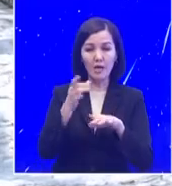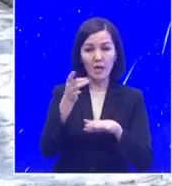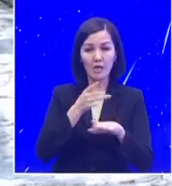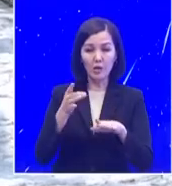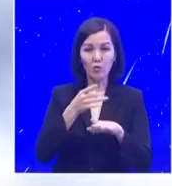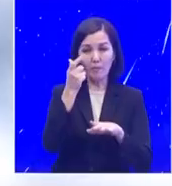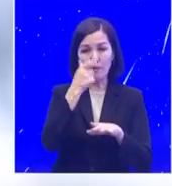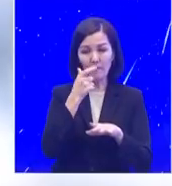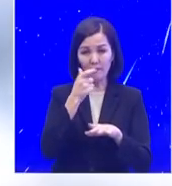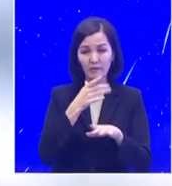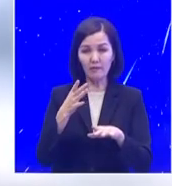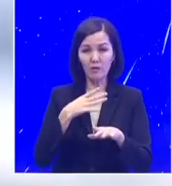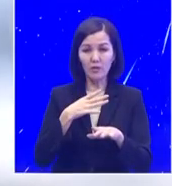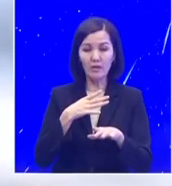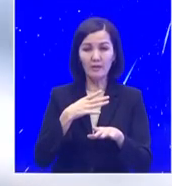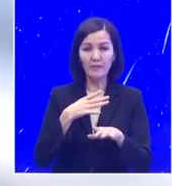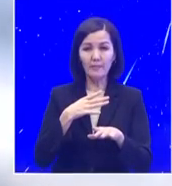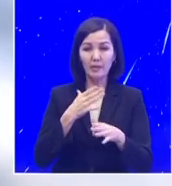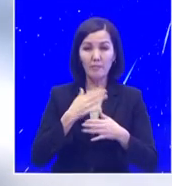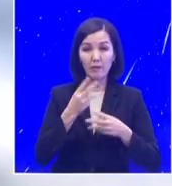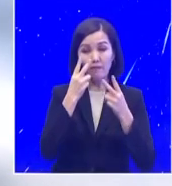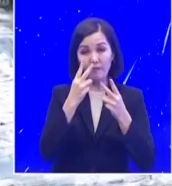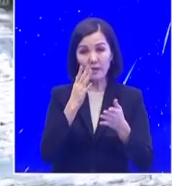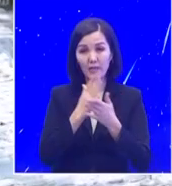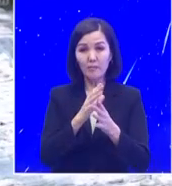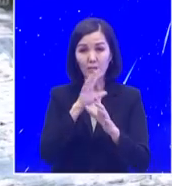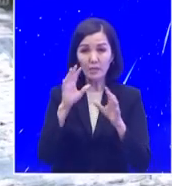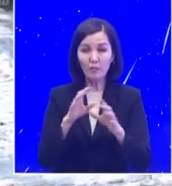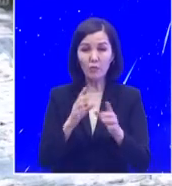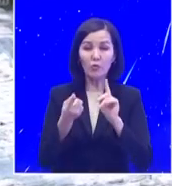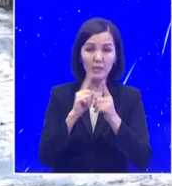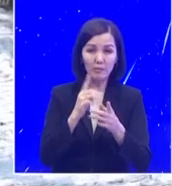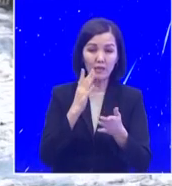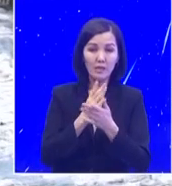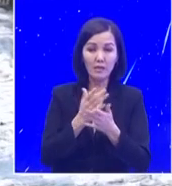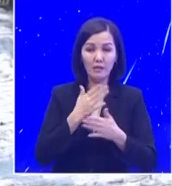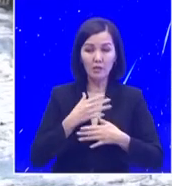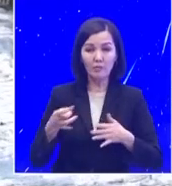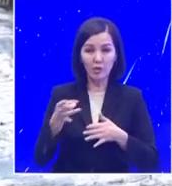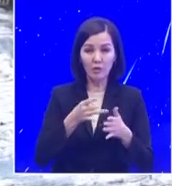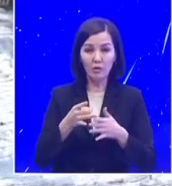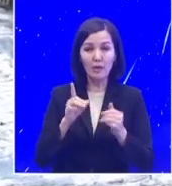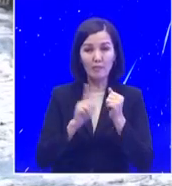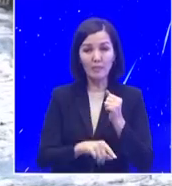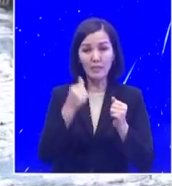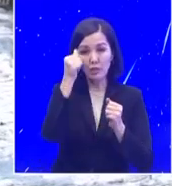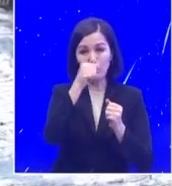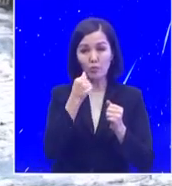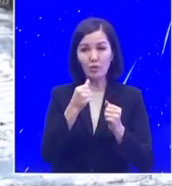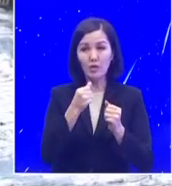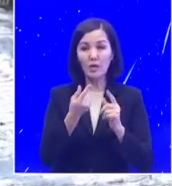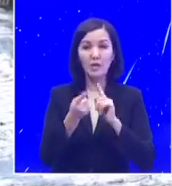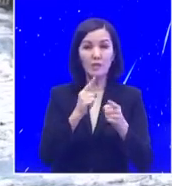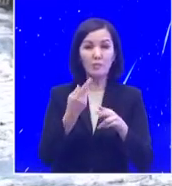района, нашего Панфиловского района. Ну, мы видим заботу, изменения в нашем Панфиловском районе за последний год. Действительно,